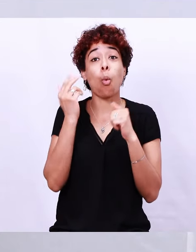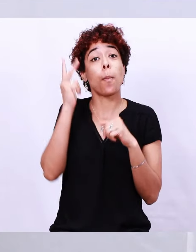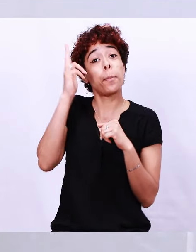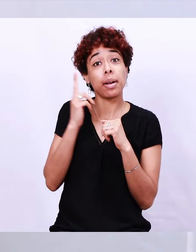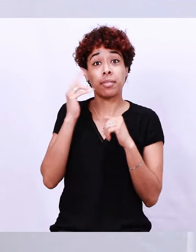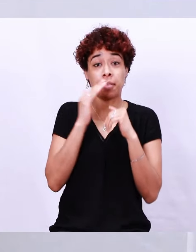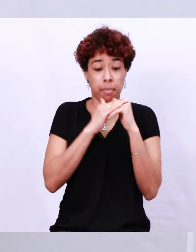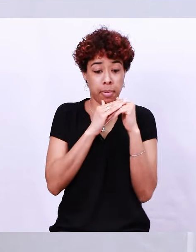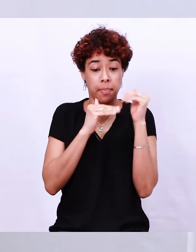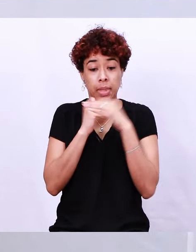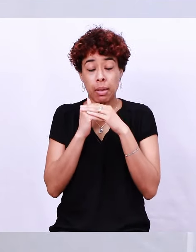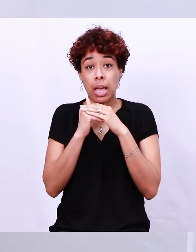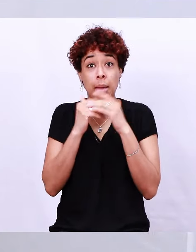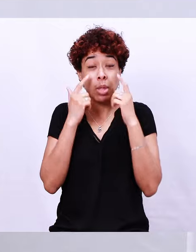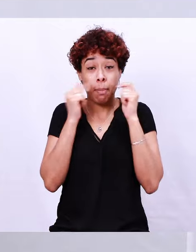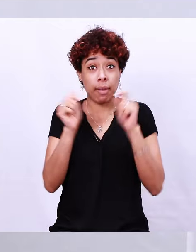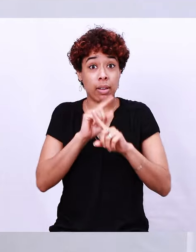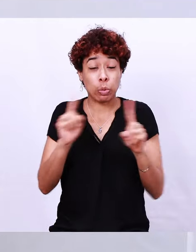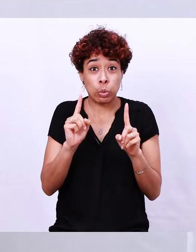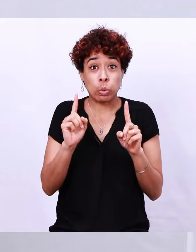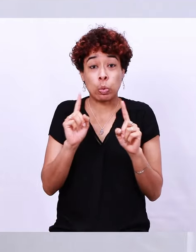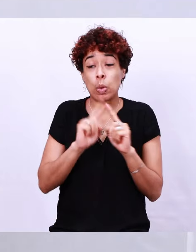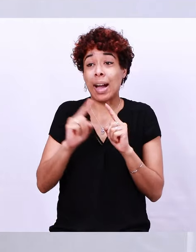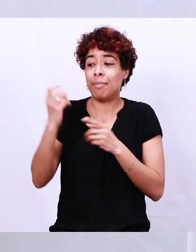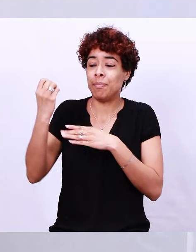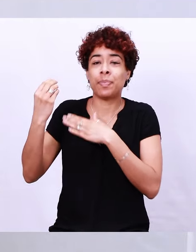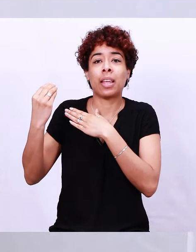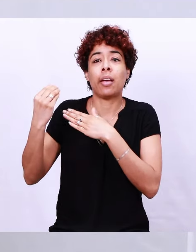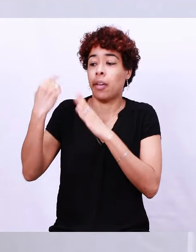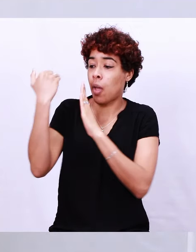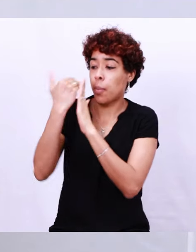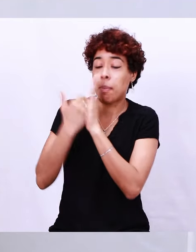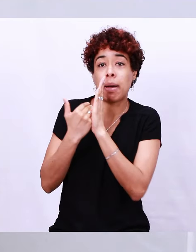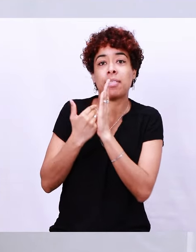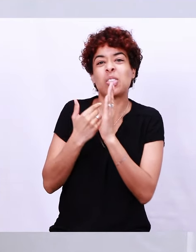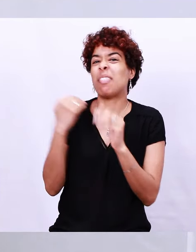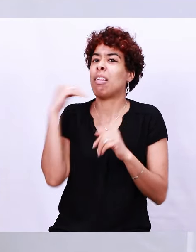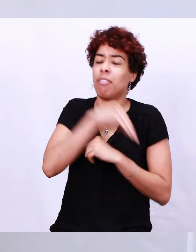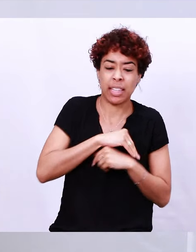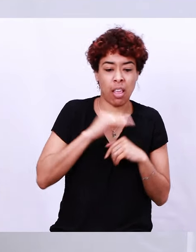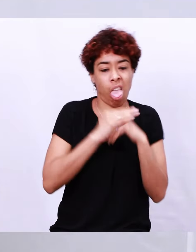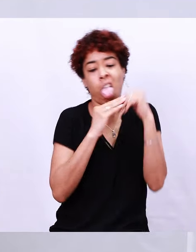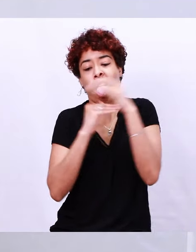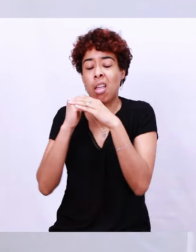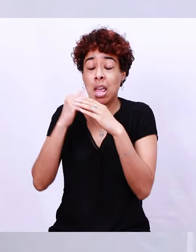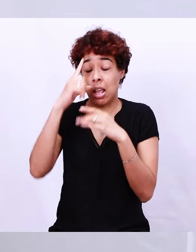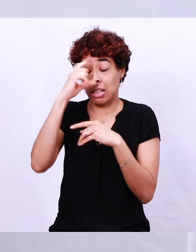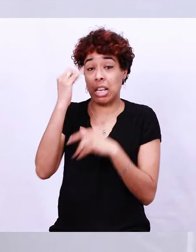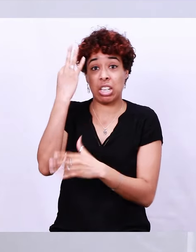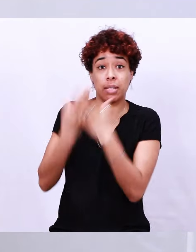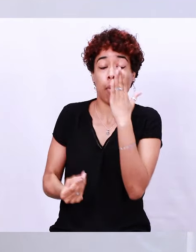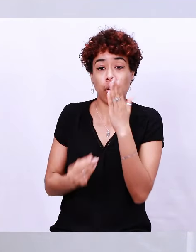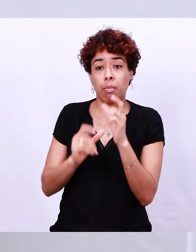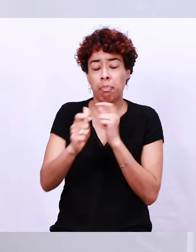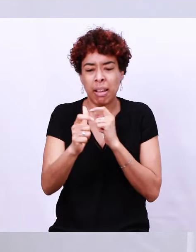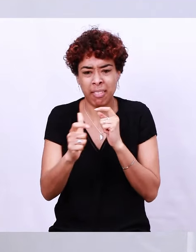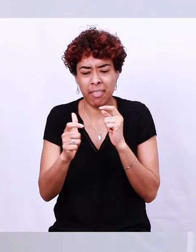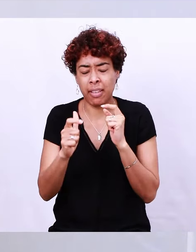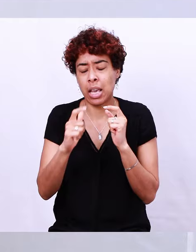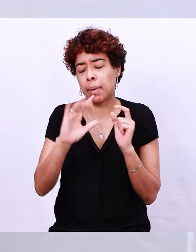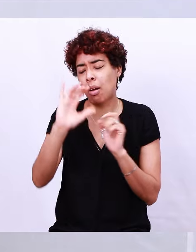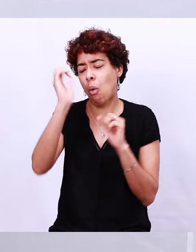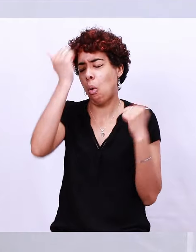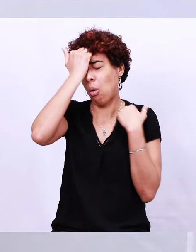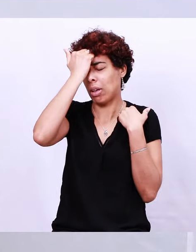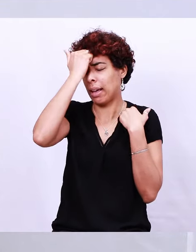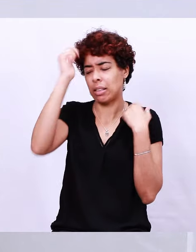puis on n' pas fait attention à certaines indications et puis on s'est précipité on a manqué de sagesse et après on regrette toute notre vie